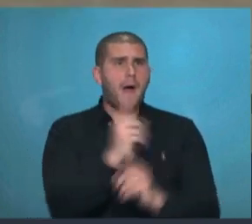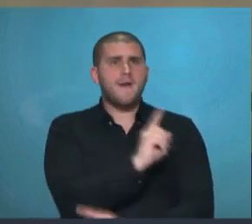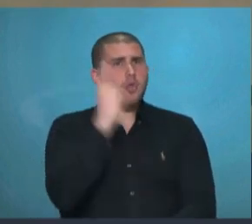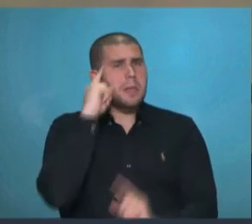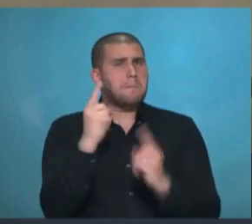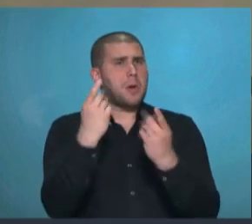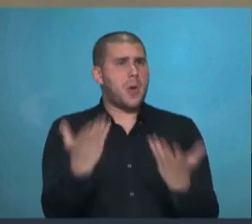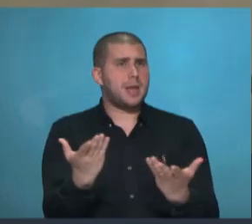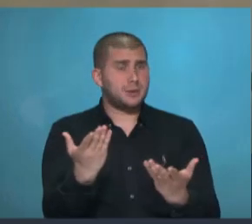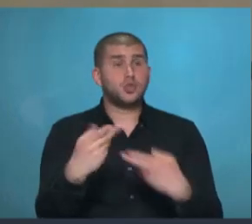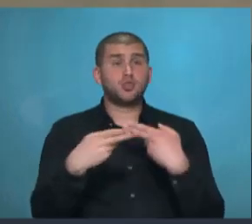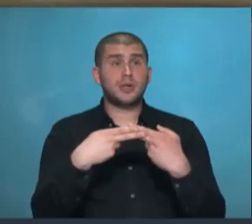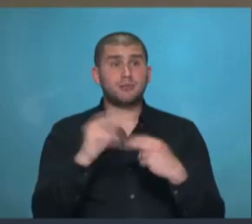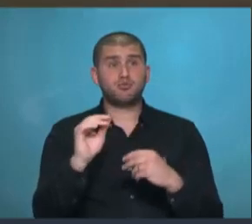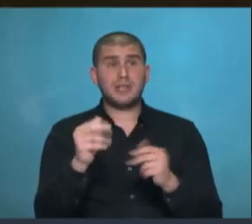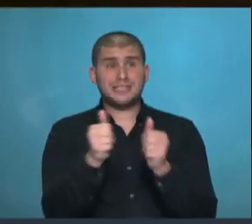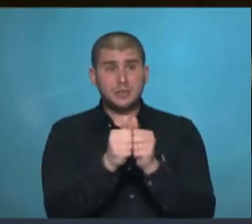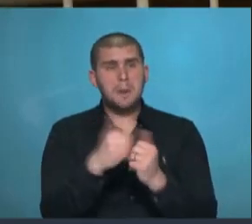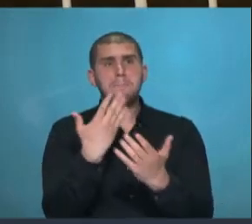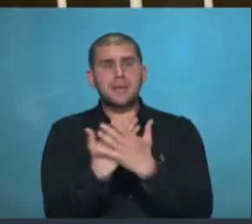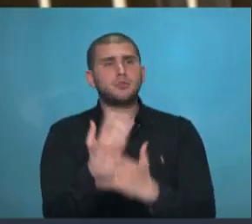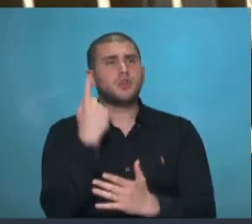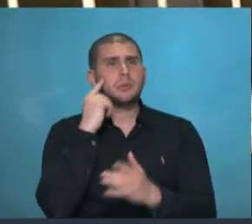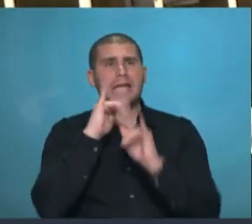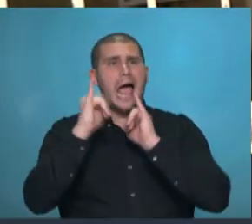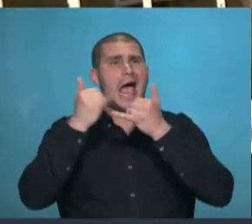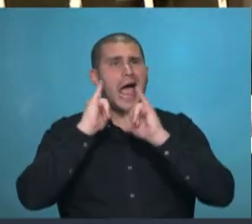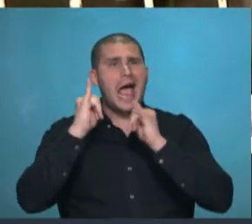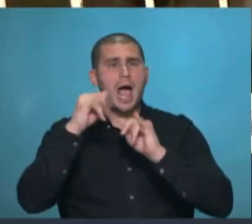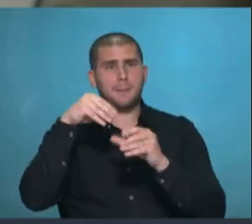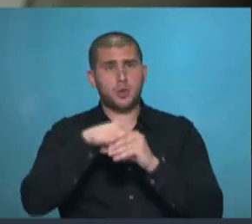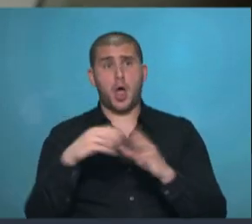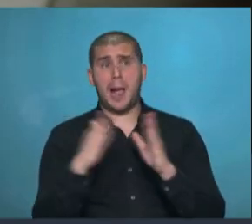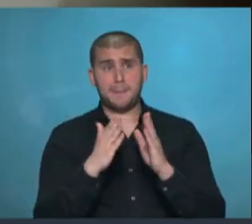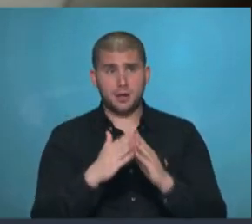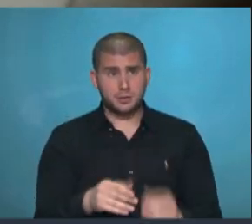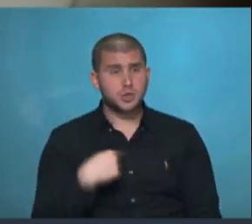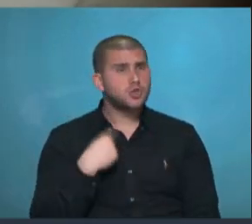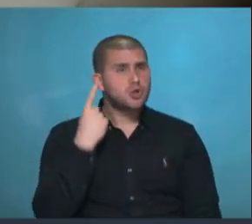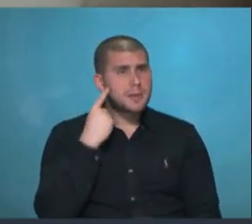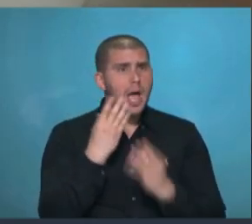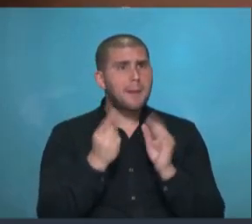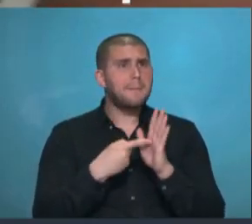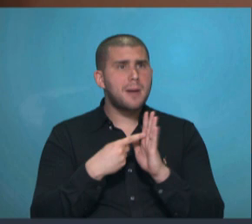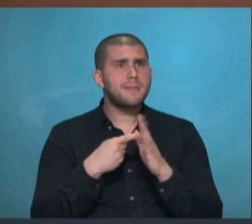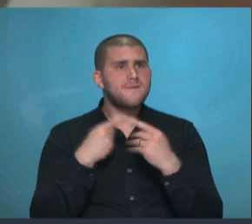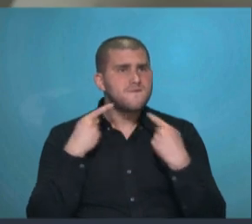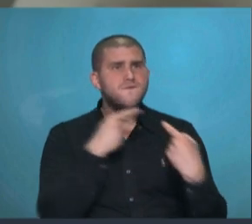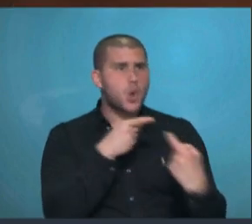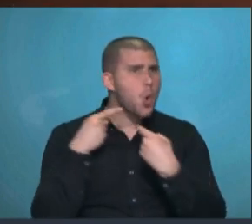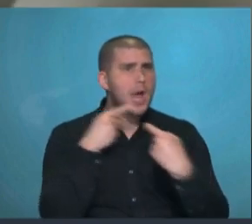שלו. שכניהם של בני הזוג מעידים כי שמעו צעקות תכופות מביתם. שמעתי הרבה פעמים